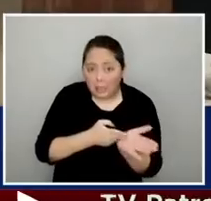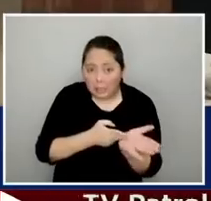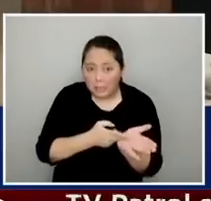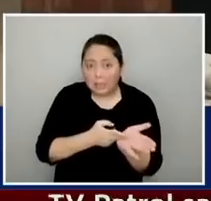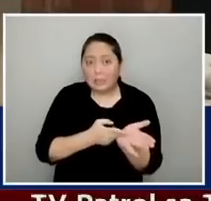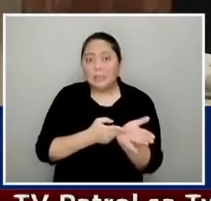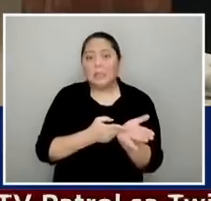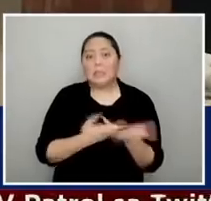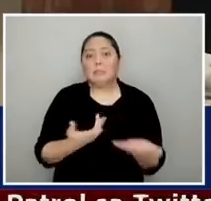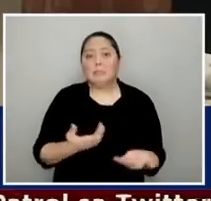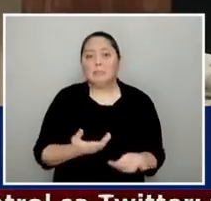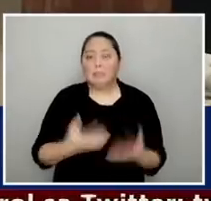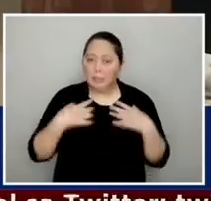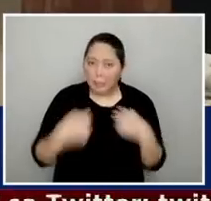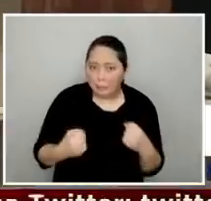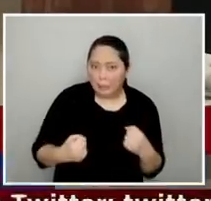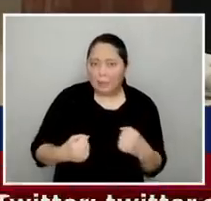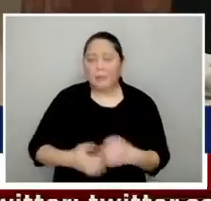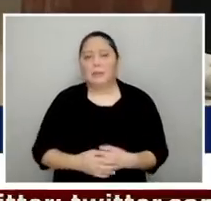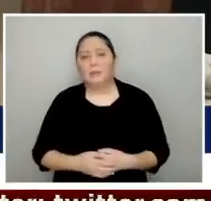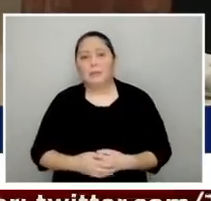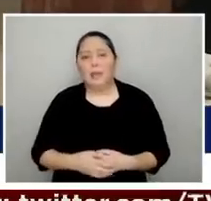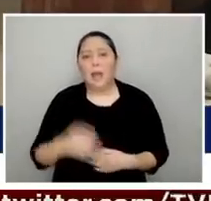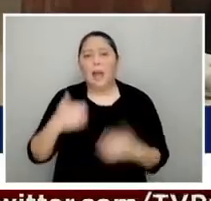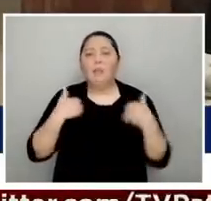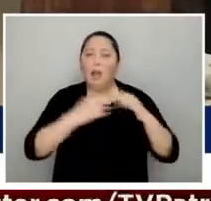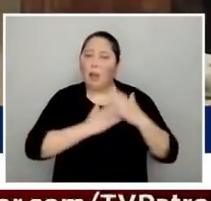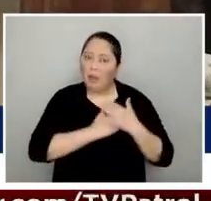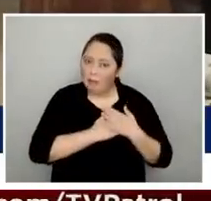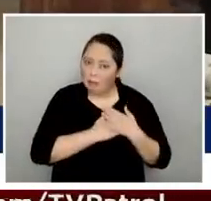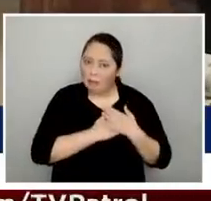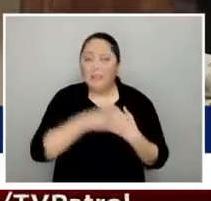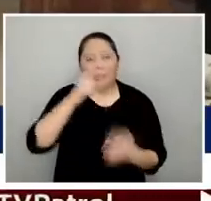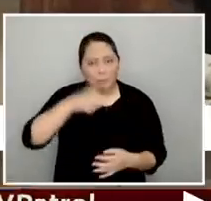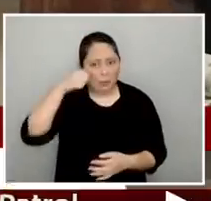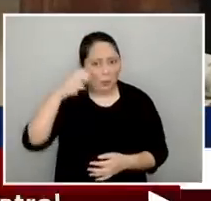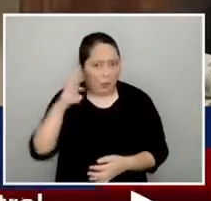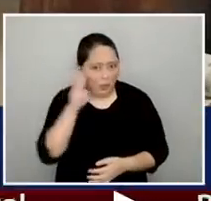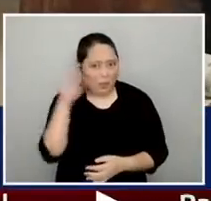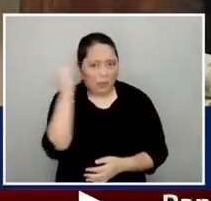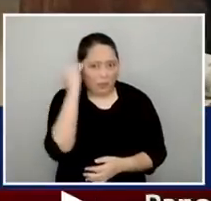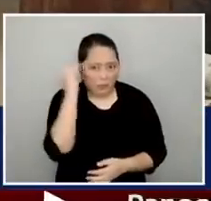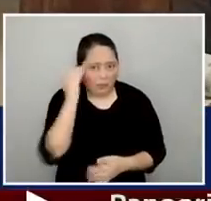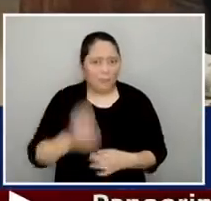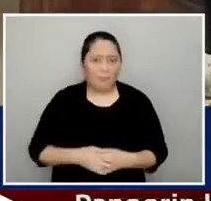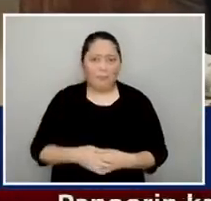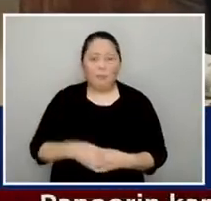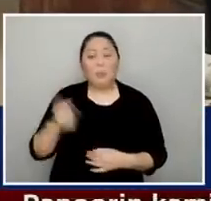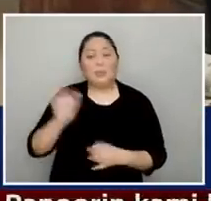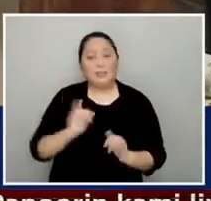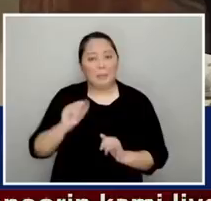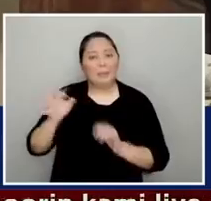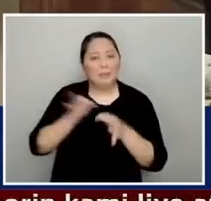Ay seryoso si Ping Lacson. Dele pod me musayaw og paru-paruji.